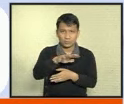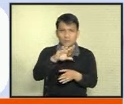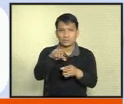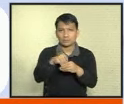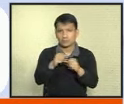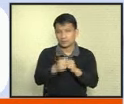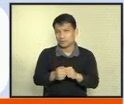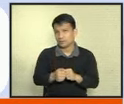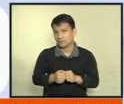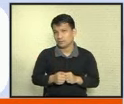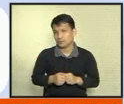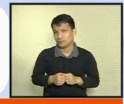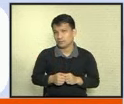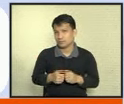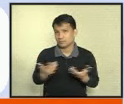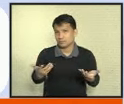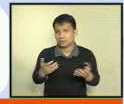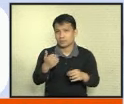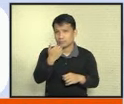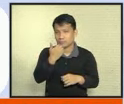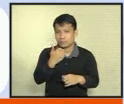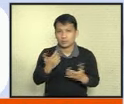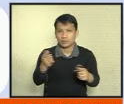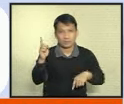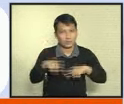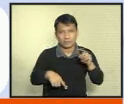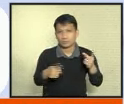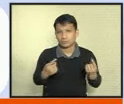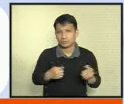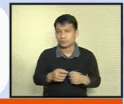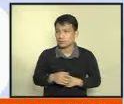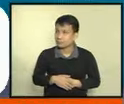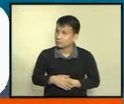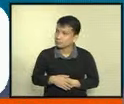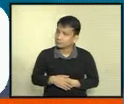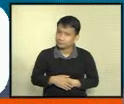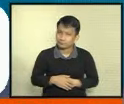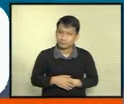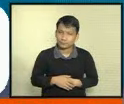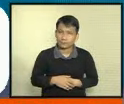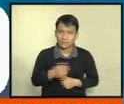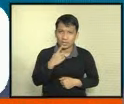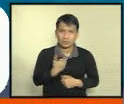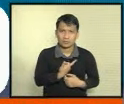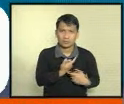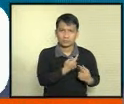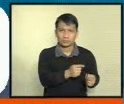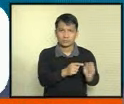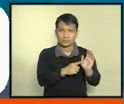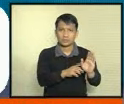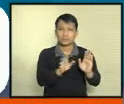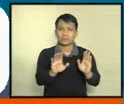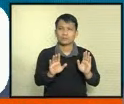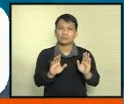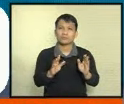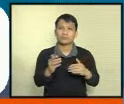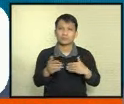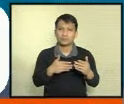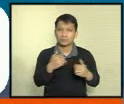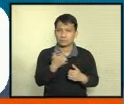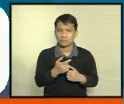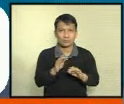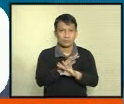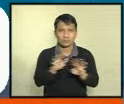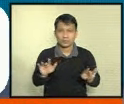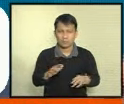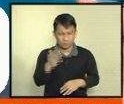yun, sir. Pero siyempre, hindi niya kayang gawin yun. Ayun nga po, pinangako niya po sa amin. Nagtiwala po kami ng buo, pero wala rin po.